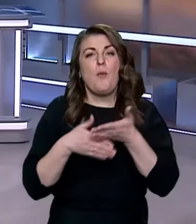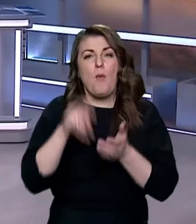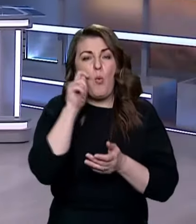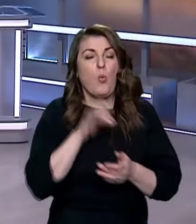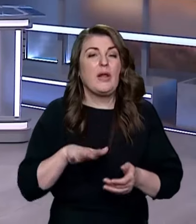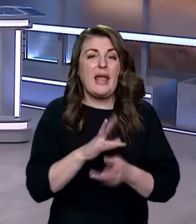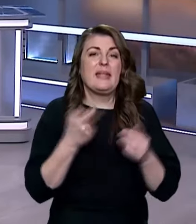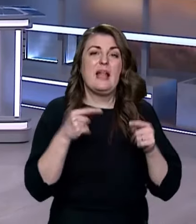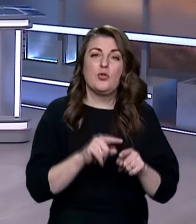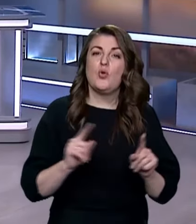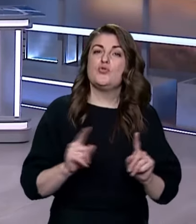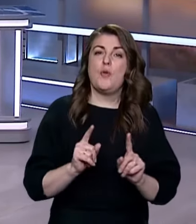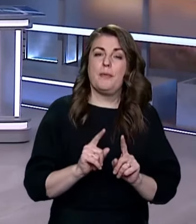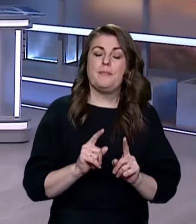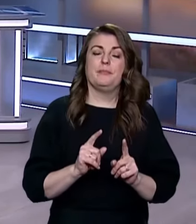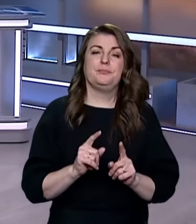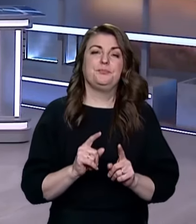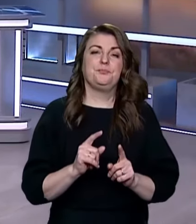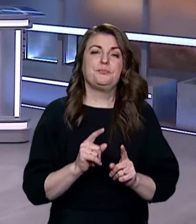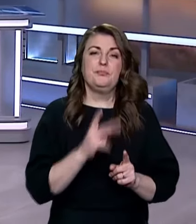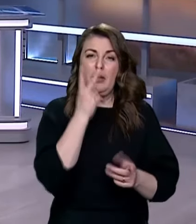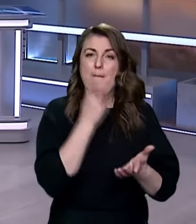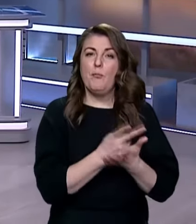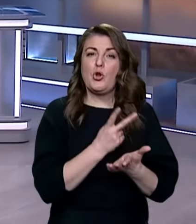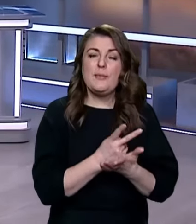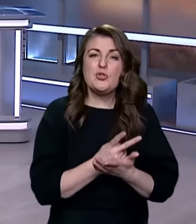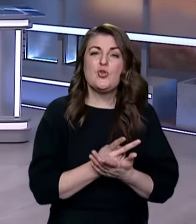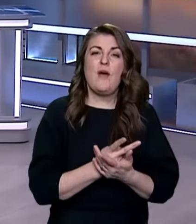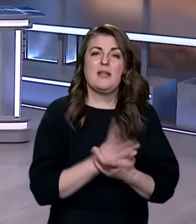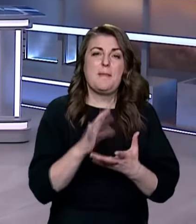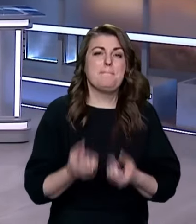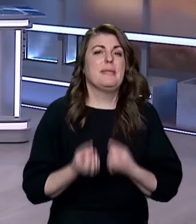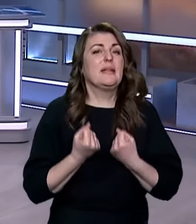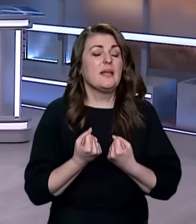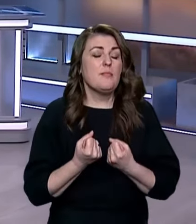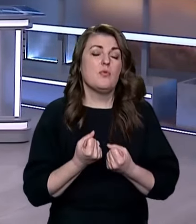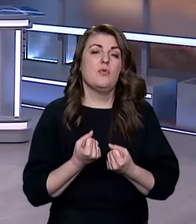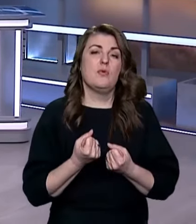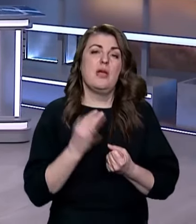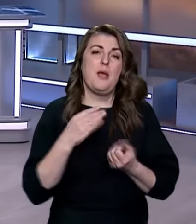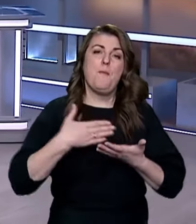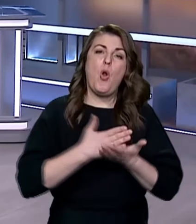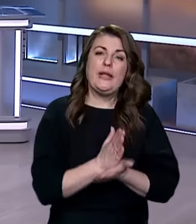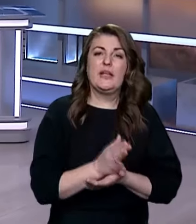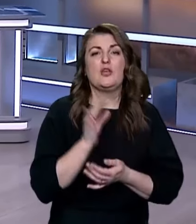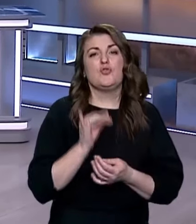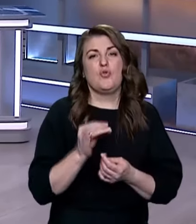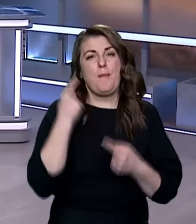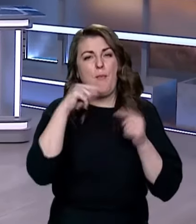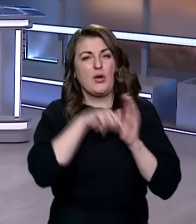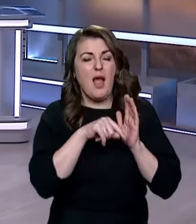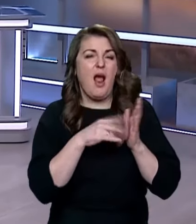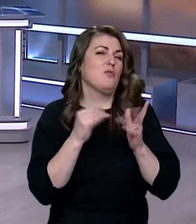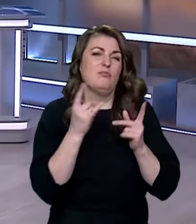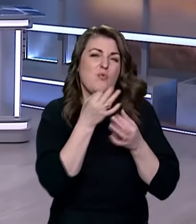Україні для того, щоб якби продемонструвати підтримку, власне, і політичну, і моральну, і